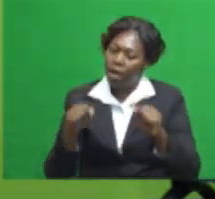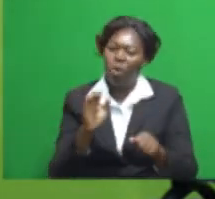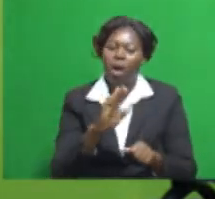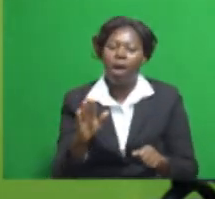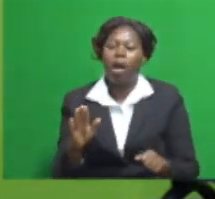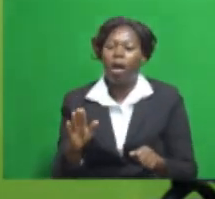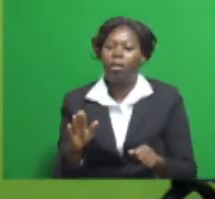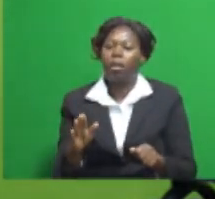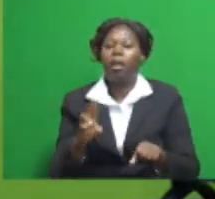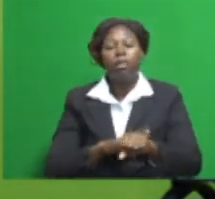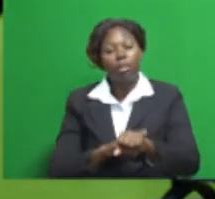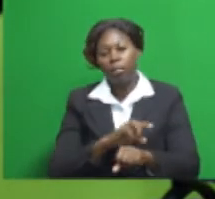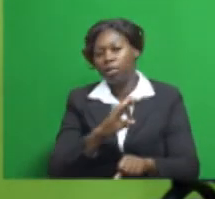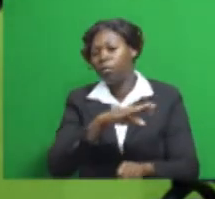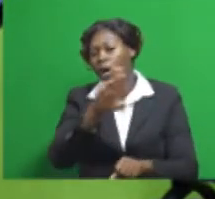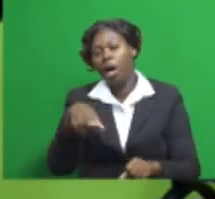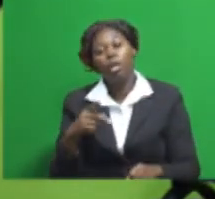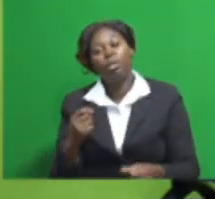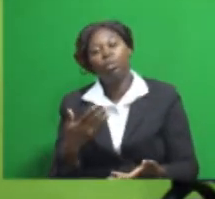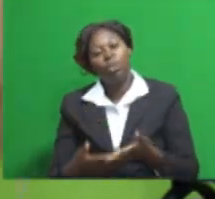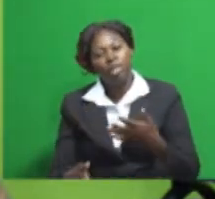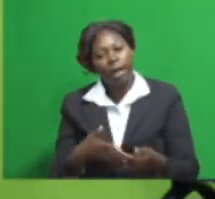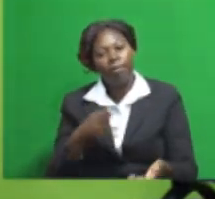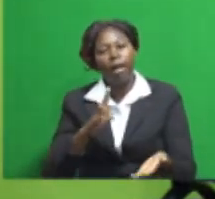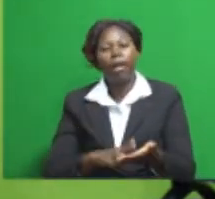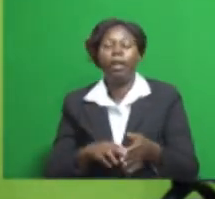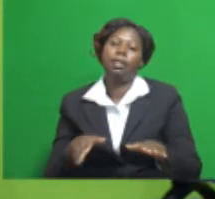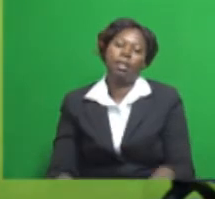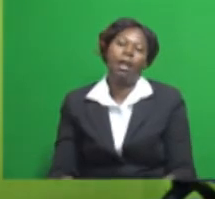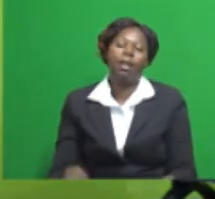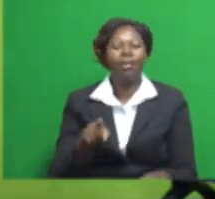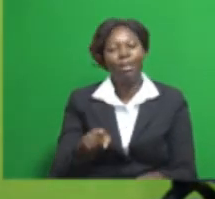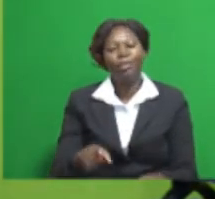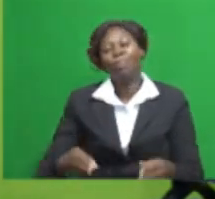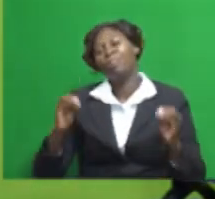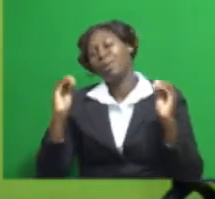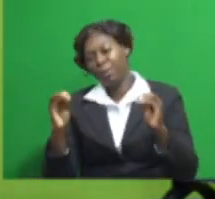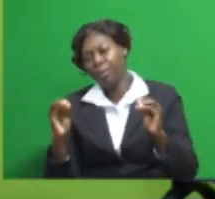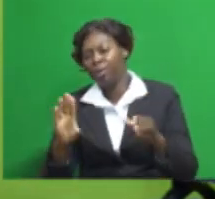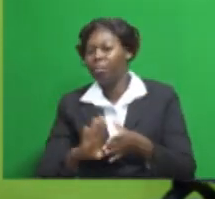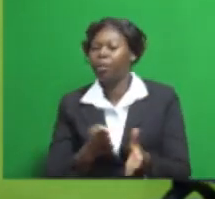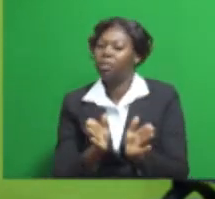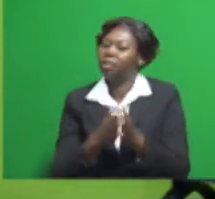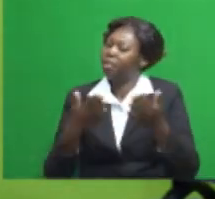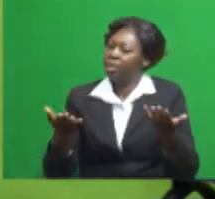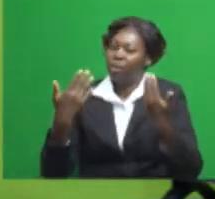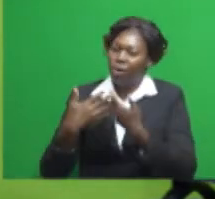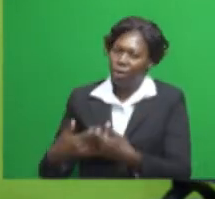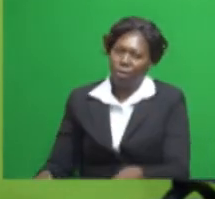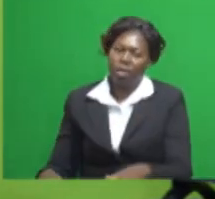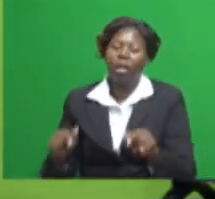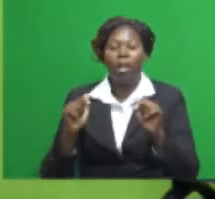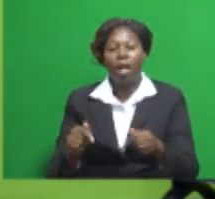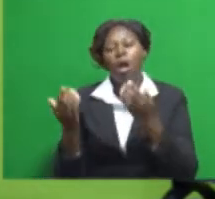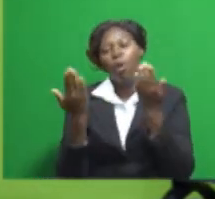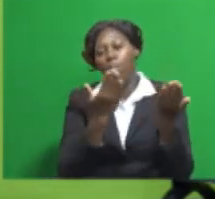kutotendera kuti tife zvinoramba zvakanaka nekuti panenge pasina loss iverenge Hebrews 11 iyo chibva ipa 36 kusvika pa